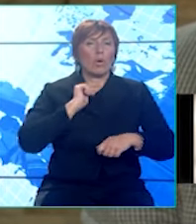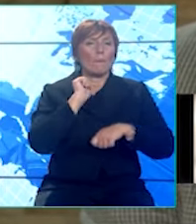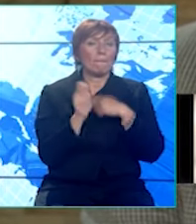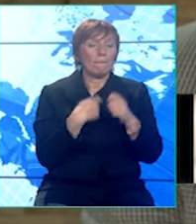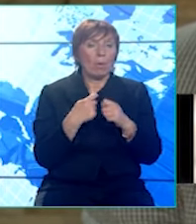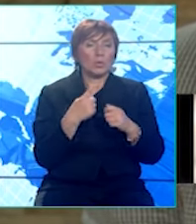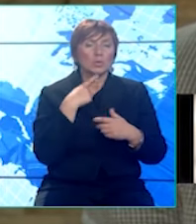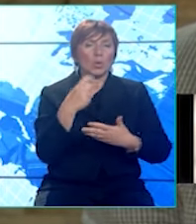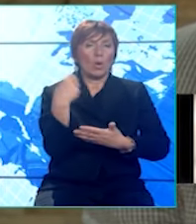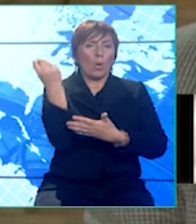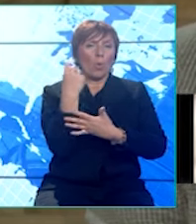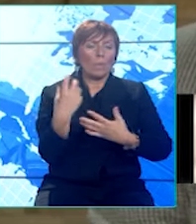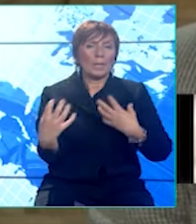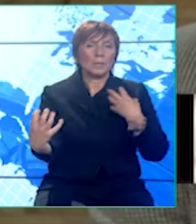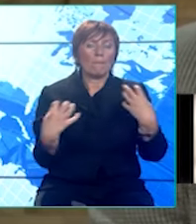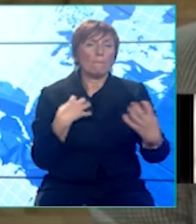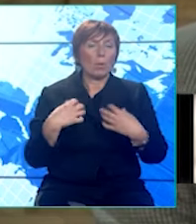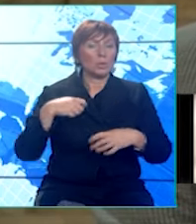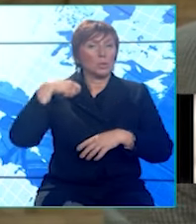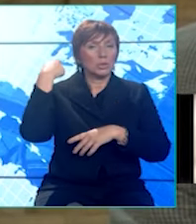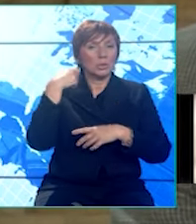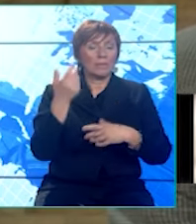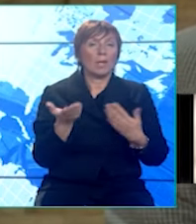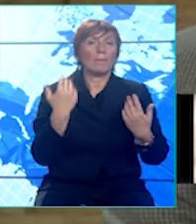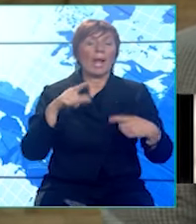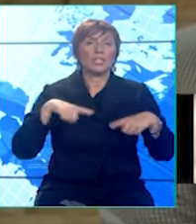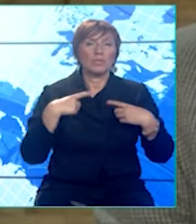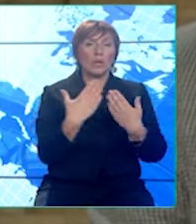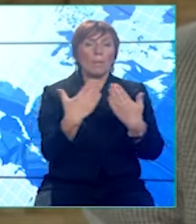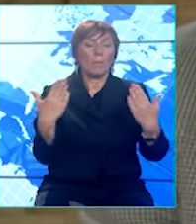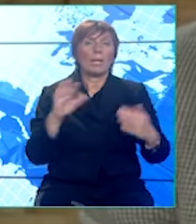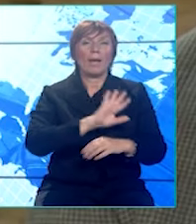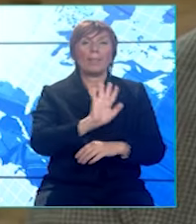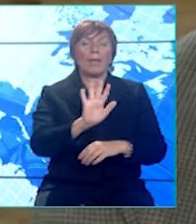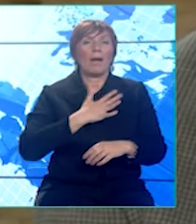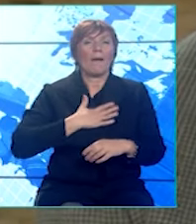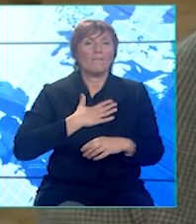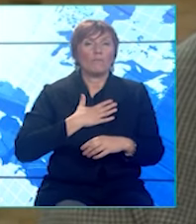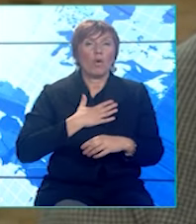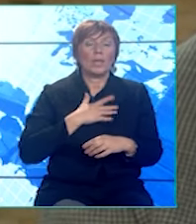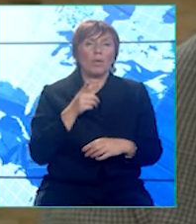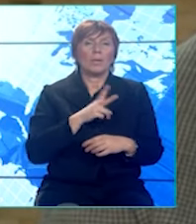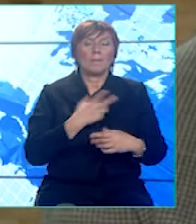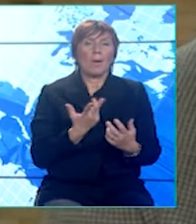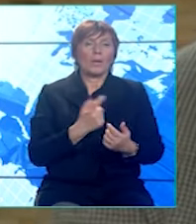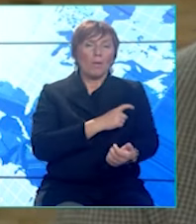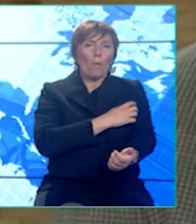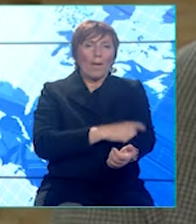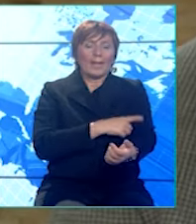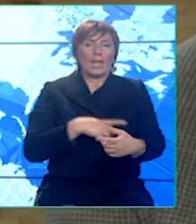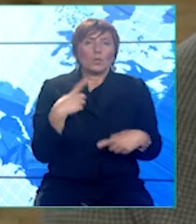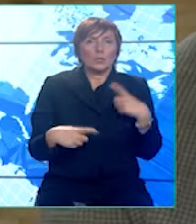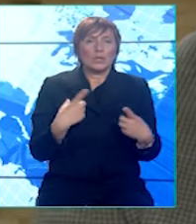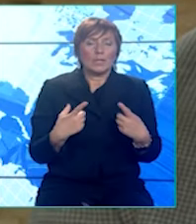je umjetnost, pozorište, film, ali život. Publika je njega voljela, svi smo ga voljeli. Ima jednu životnu energiju pored